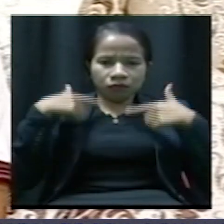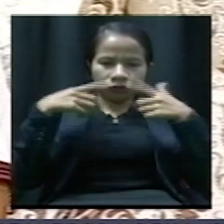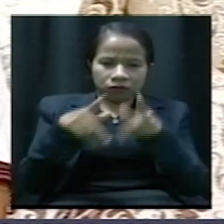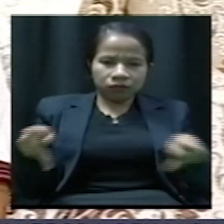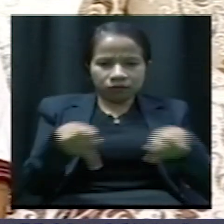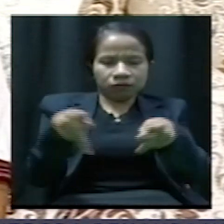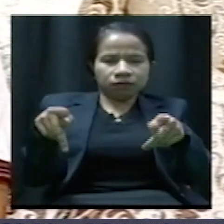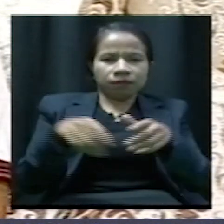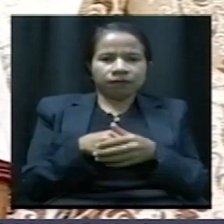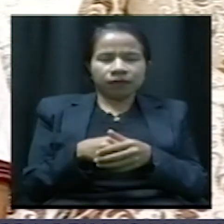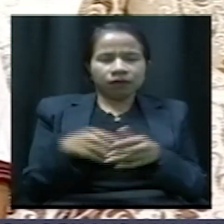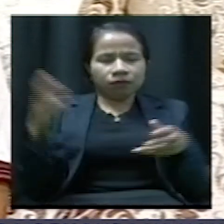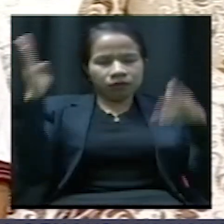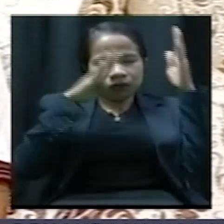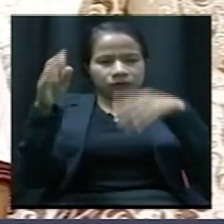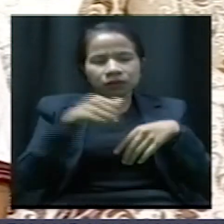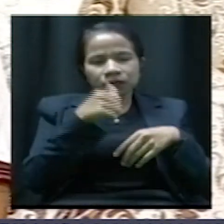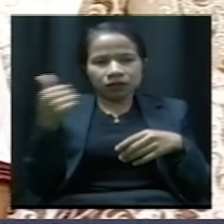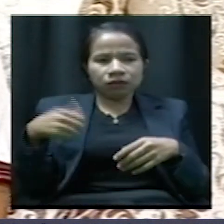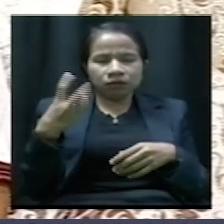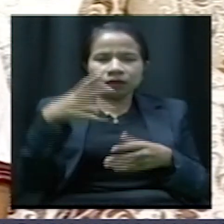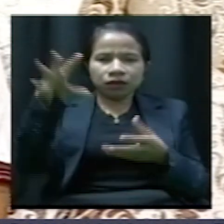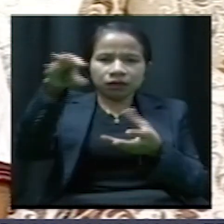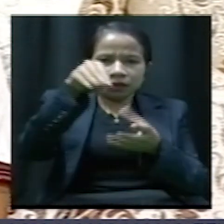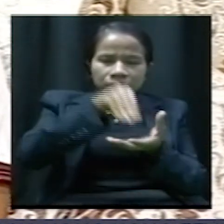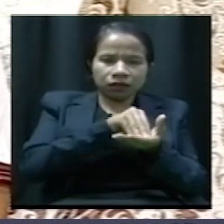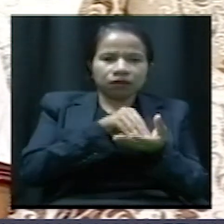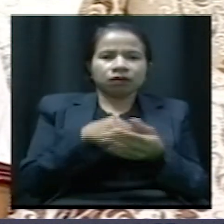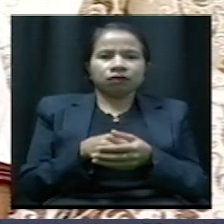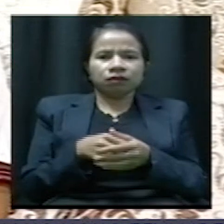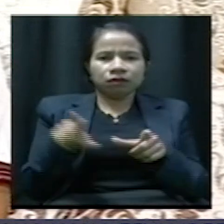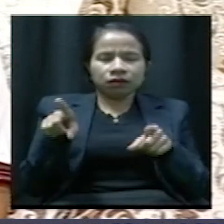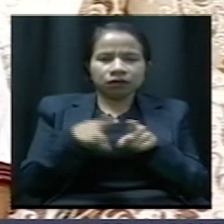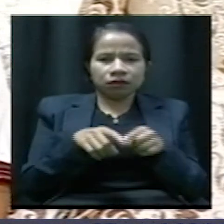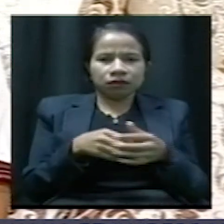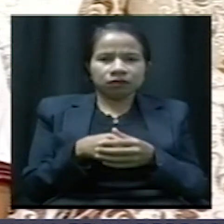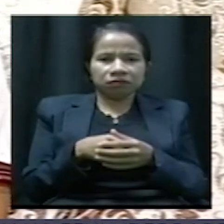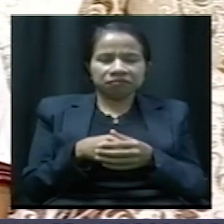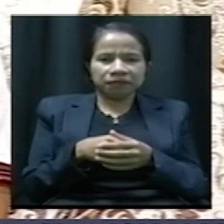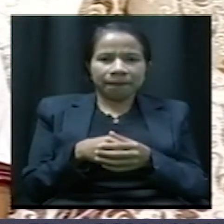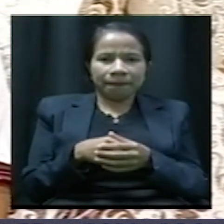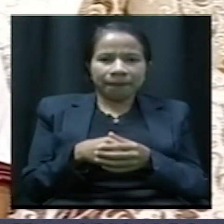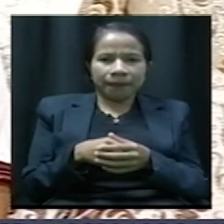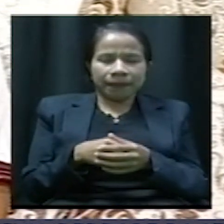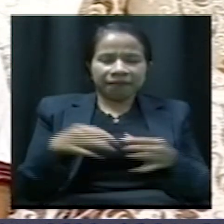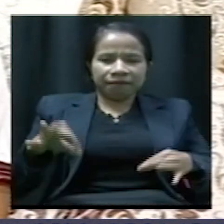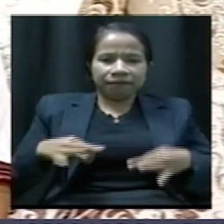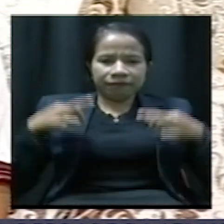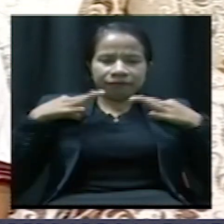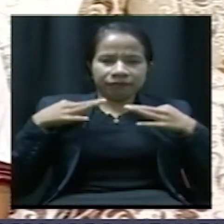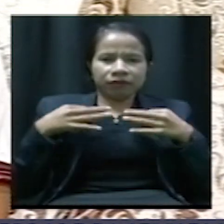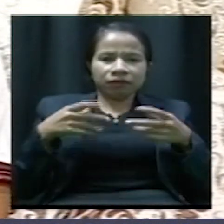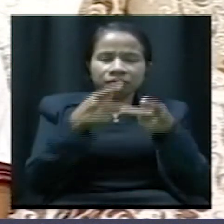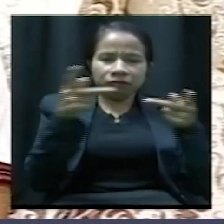publiku tong situasaun seluk maka ita me kara koloka iha ni maka asesibilidade fisiku